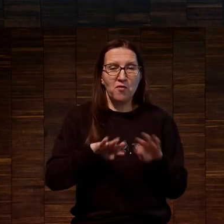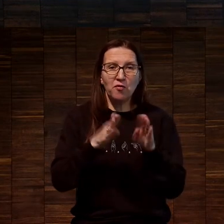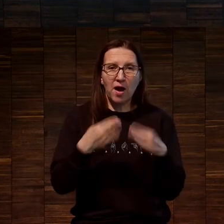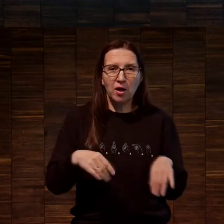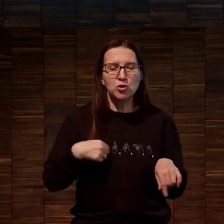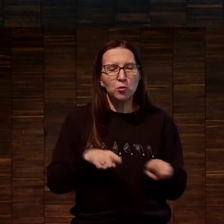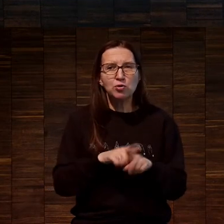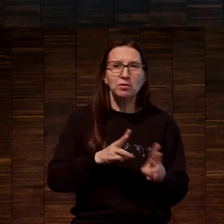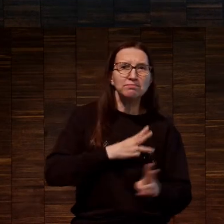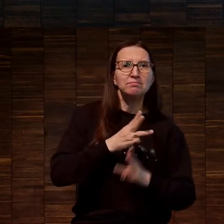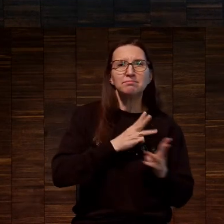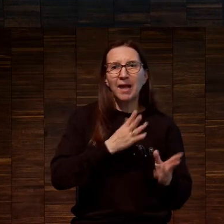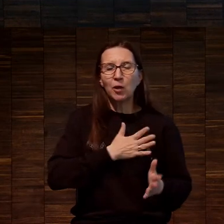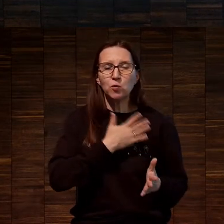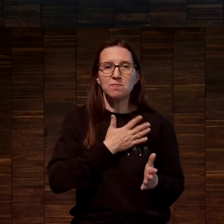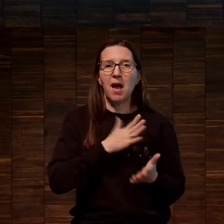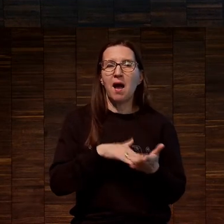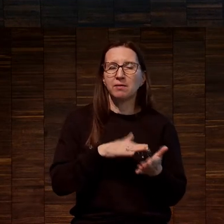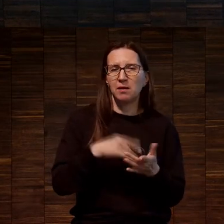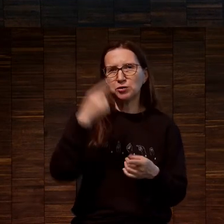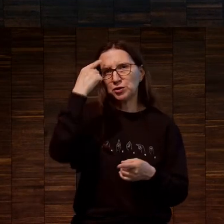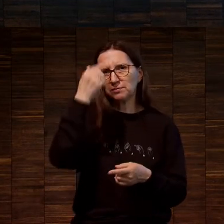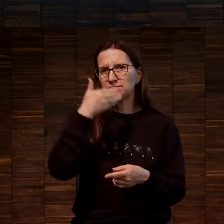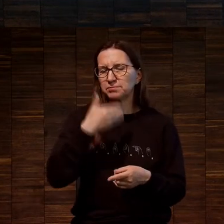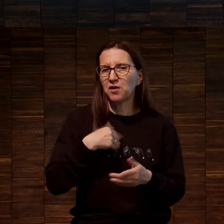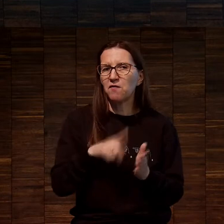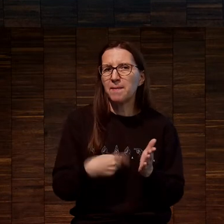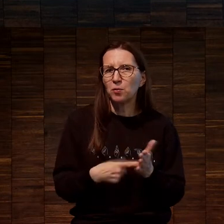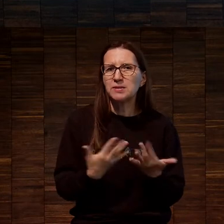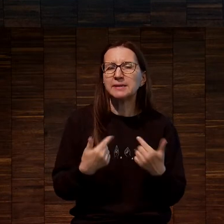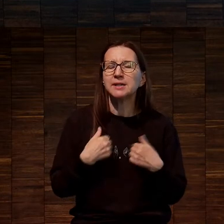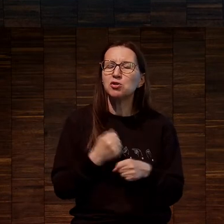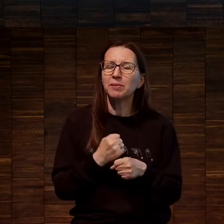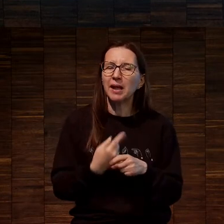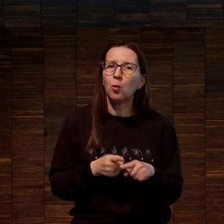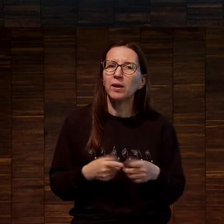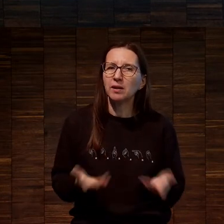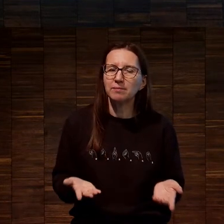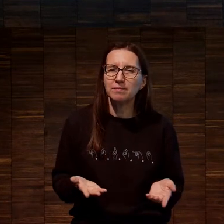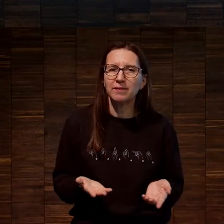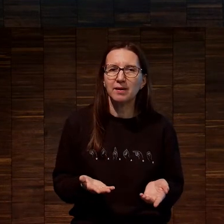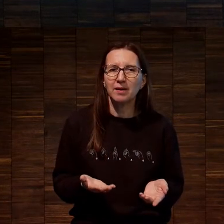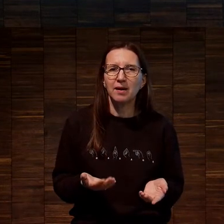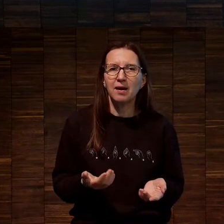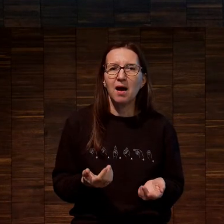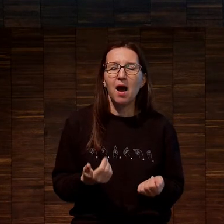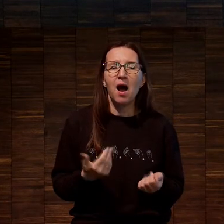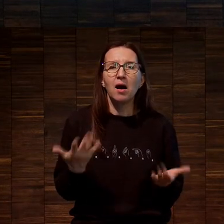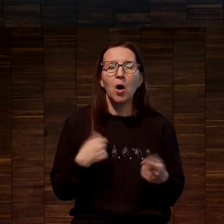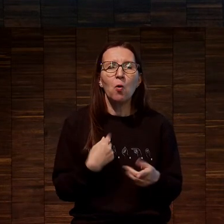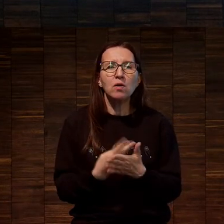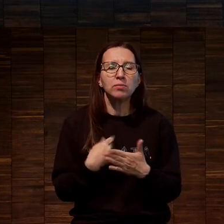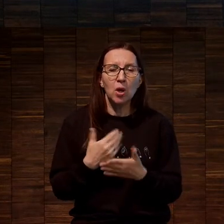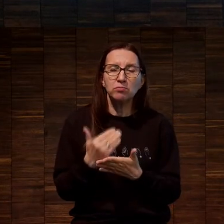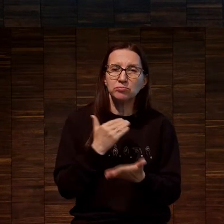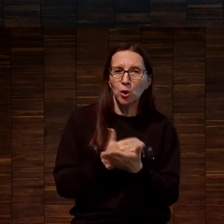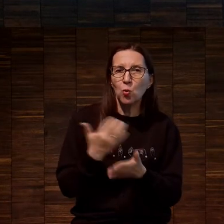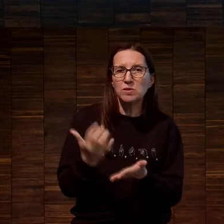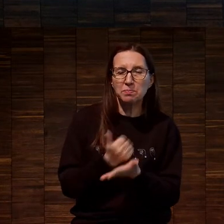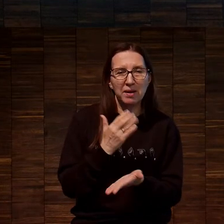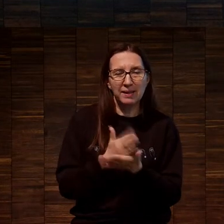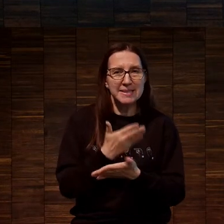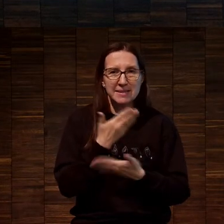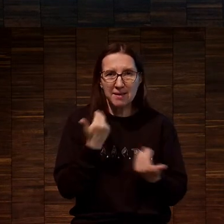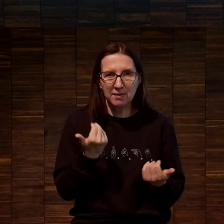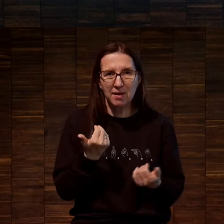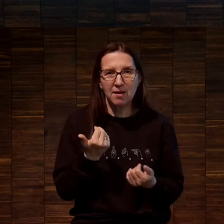таком энтузиазме. А потом начинаешь задавать вопросы про то, как бы, зачем я это делаю, да, какие у меня показатели успеха, и когда, например, как минимум первый